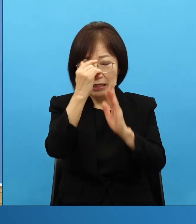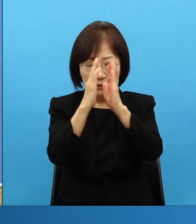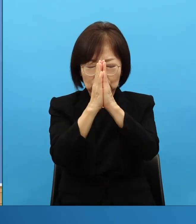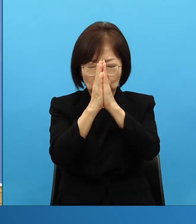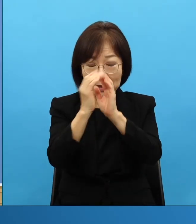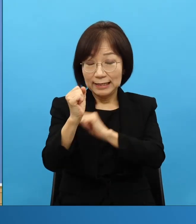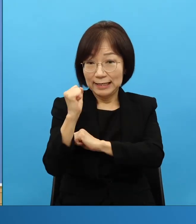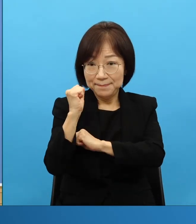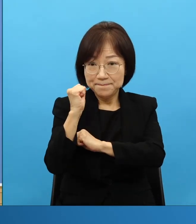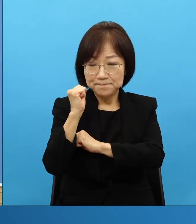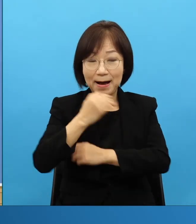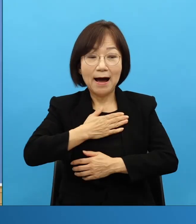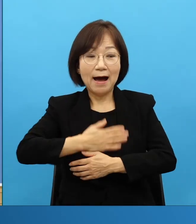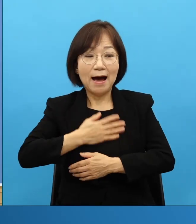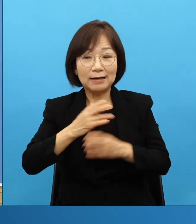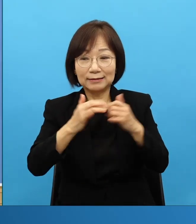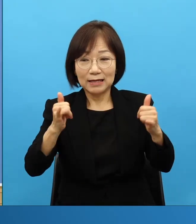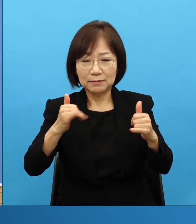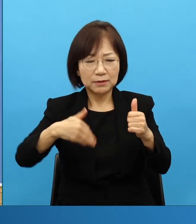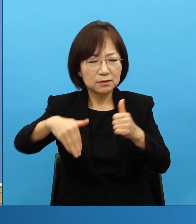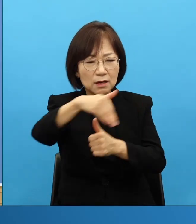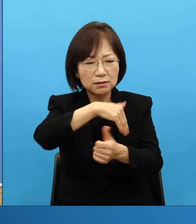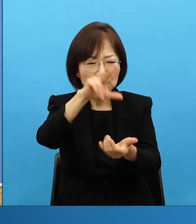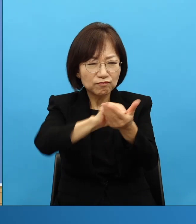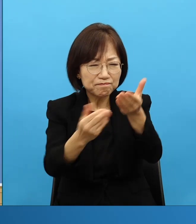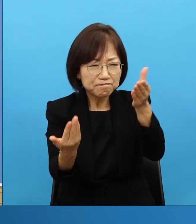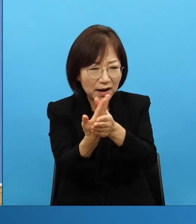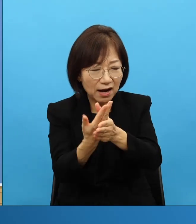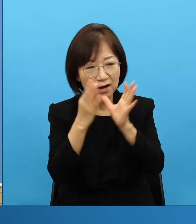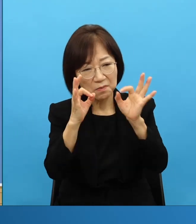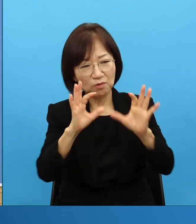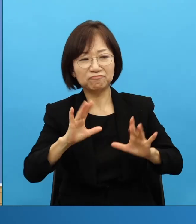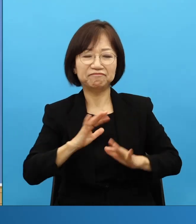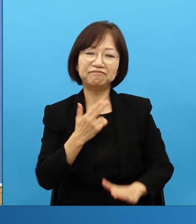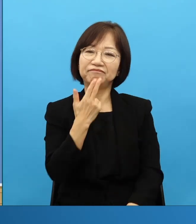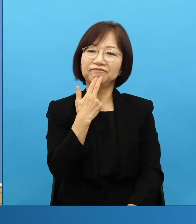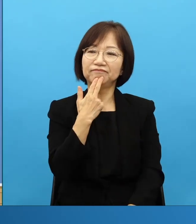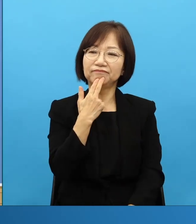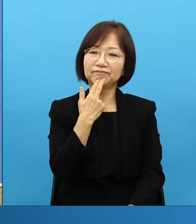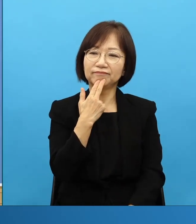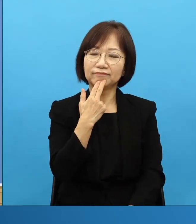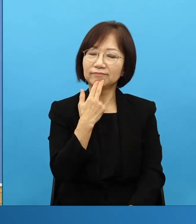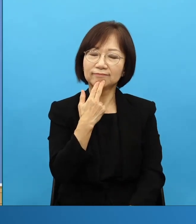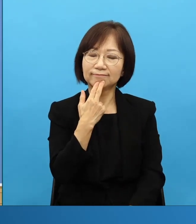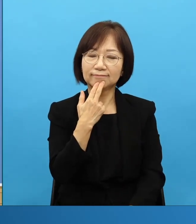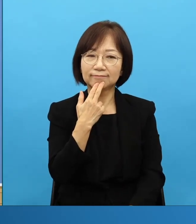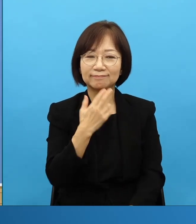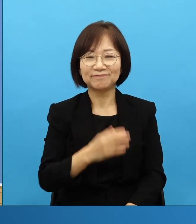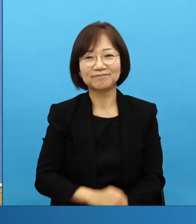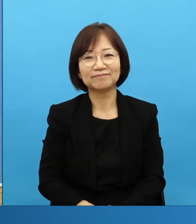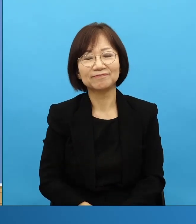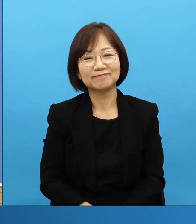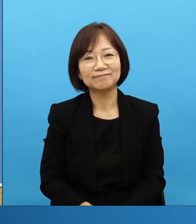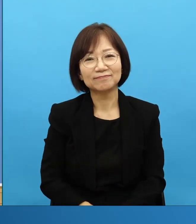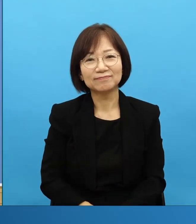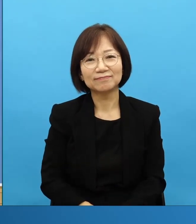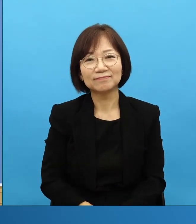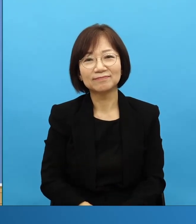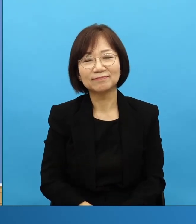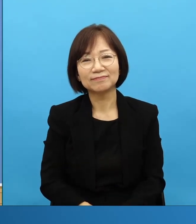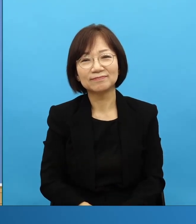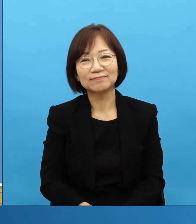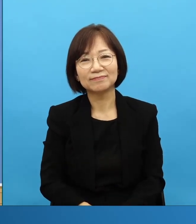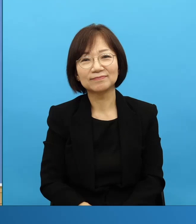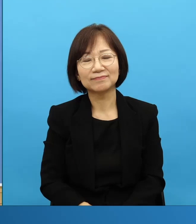현실 앞에 두려워하지 않습니다. Therefore, people who knew 안 해도 됩니다. and knows this, 꼭 they don't 체험해야 shake or they're not in despair when they see their 여러분, reality.